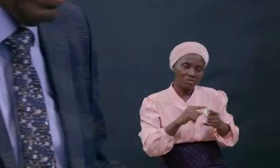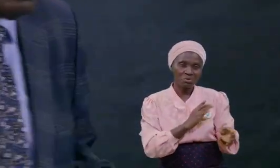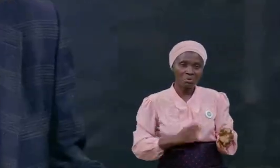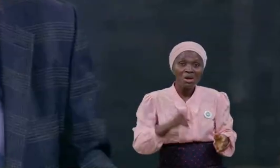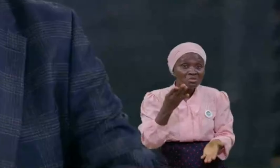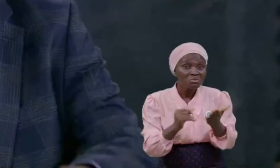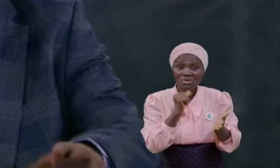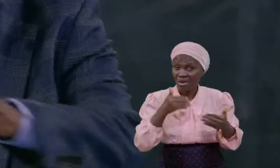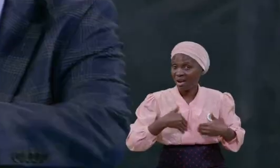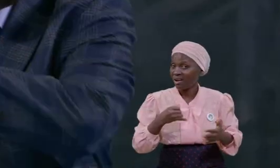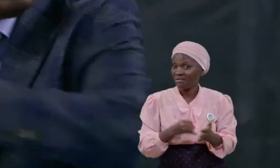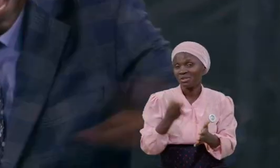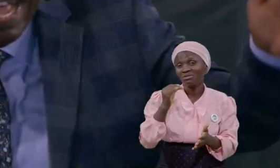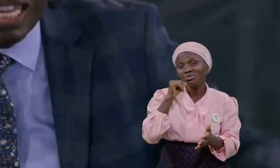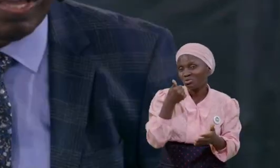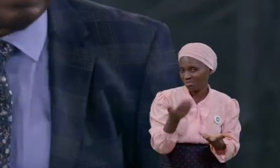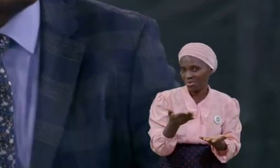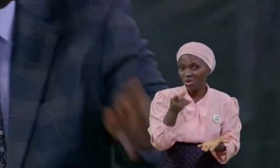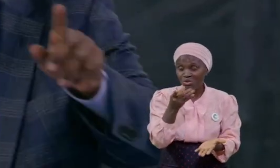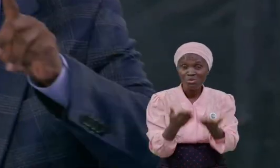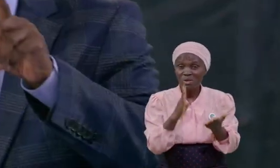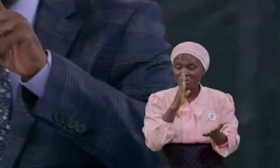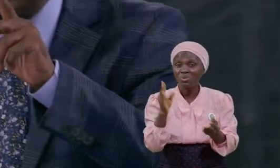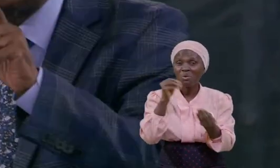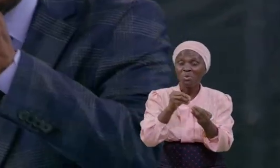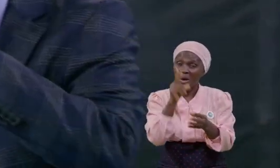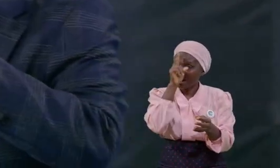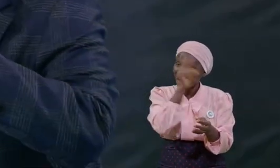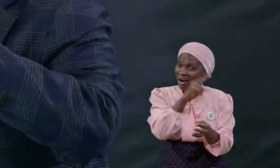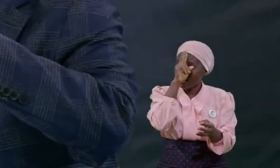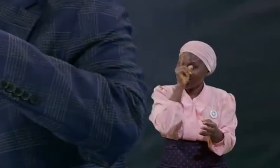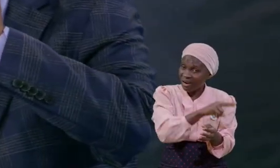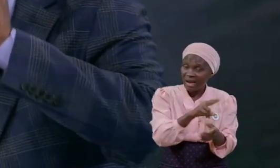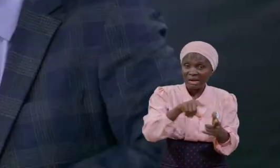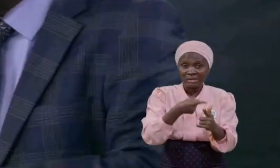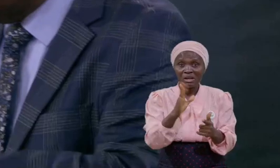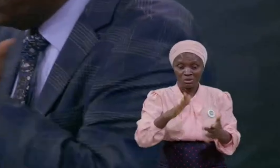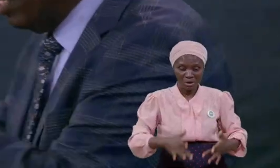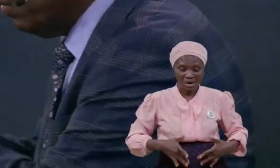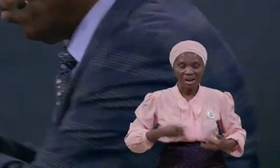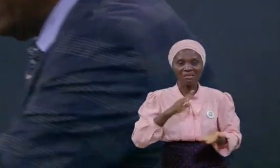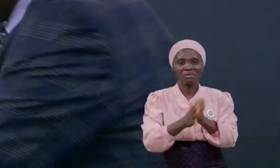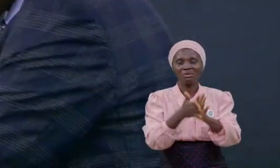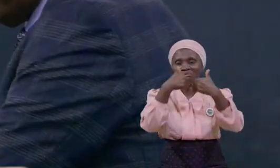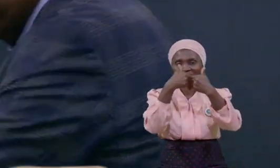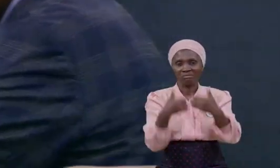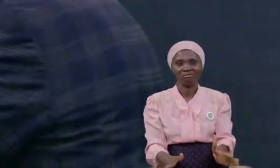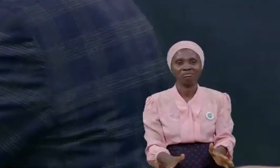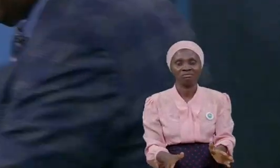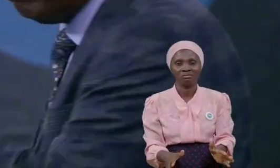pouvez continuer de façon négligente et votre vie est partie. S'il y a un moment de